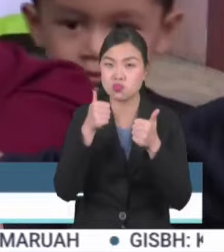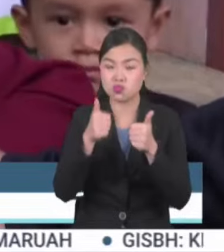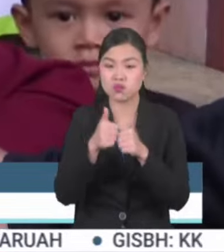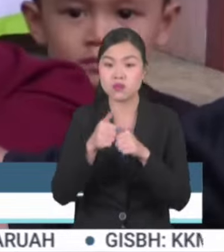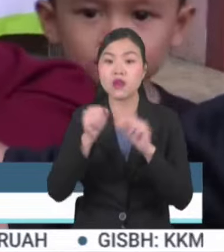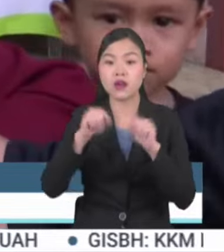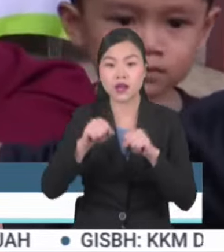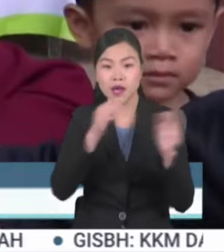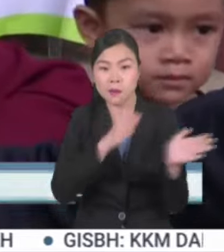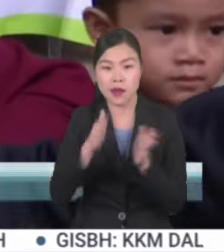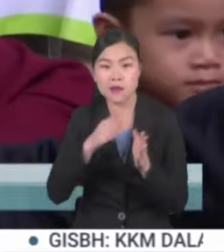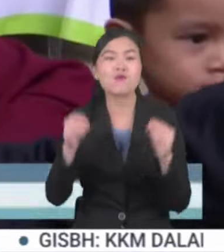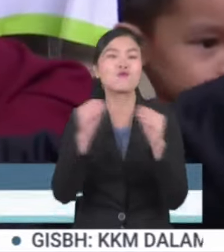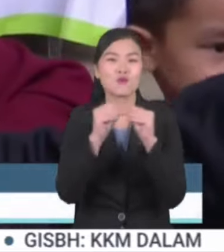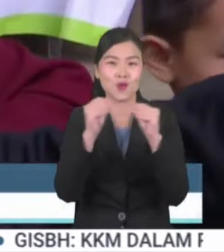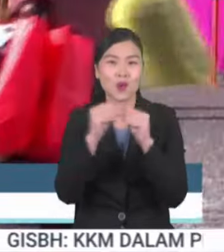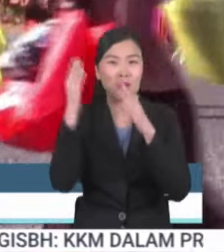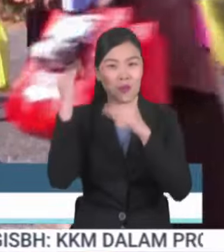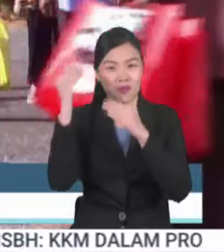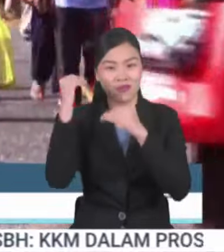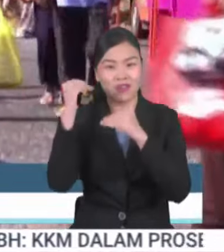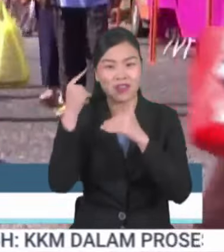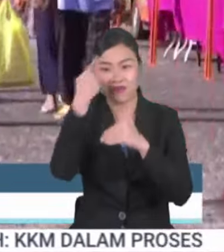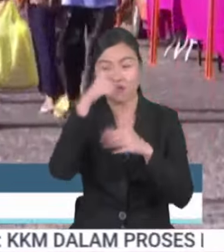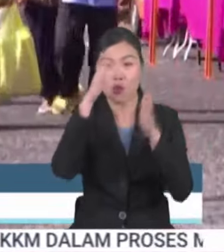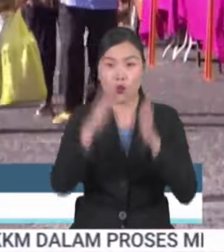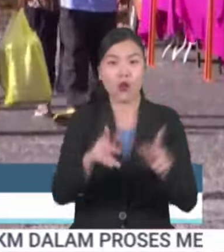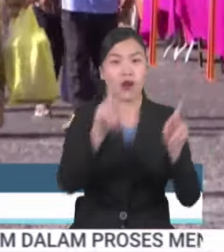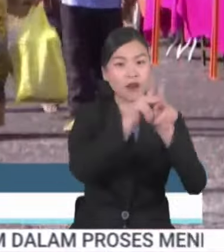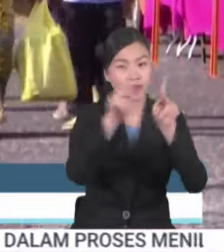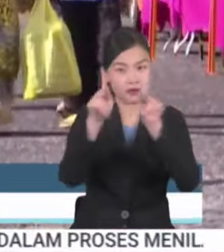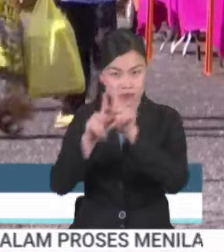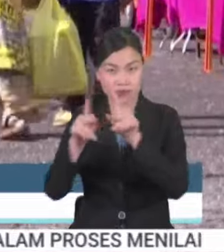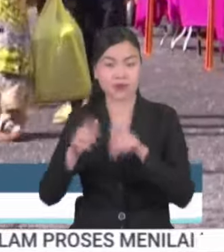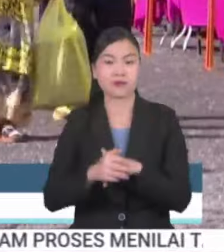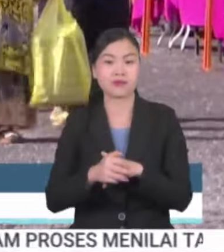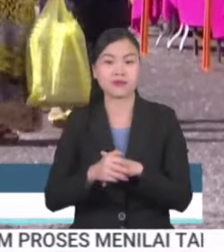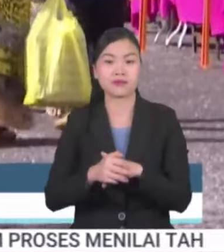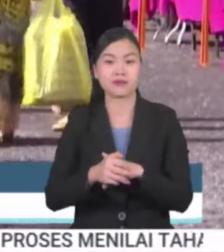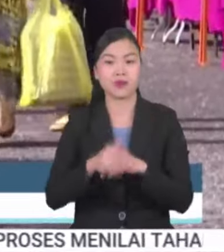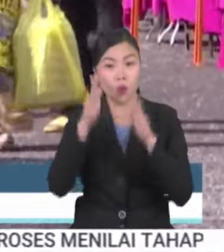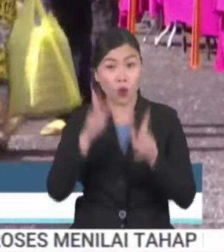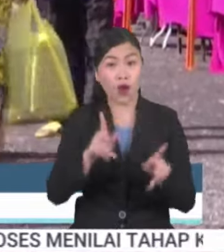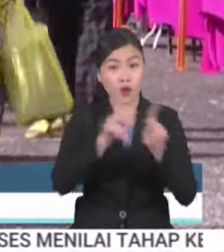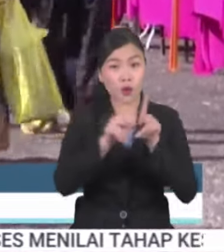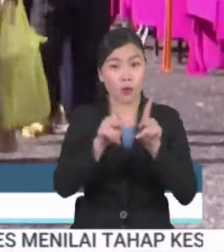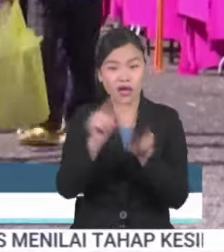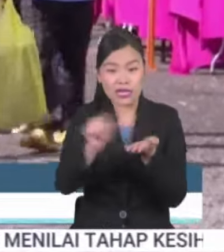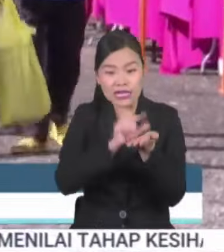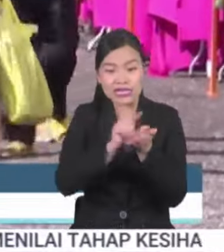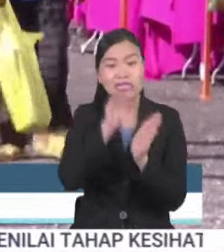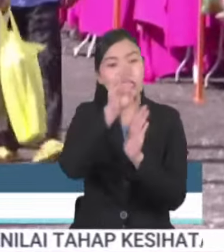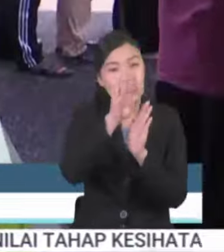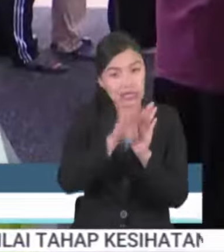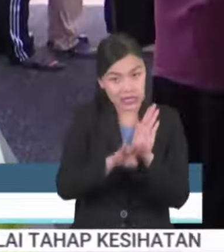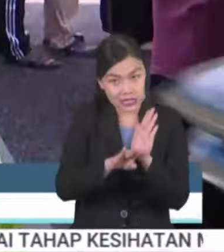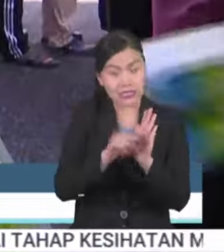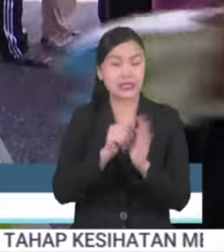Bolehlah buat lagi kerak sikit untuk orang kampung kan. Orang kampung yang pendapatan tu kurang kan.